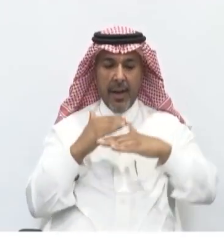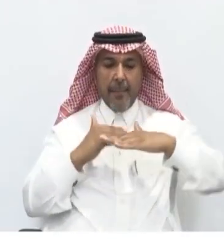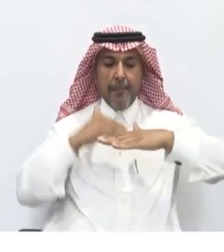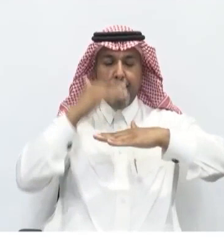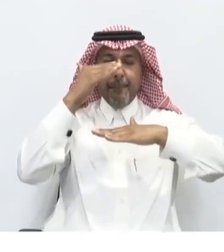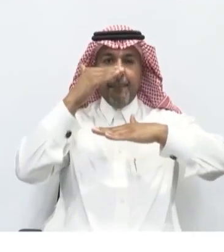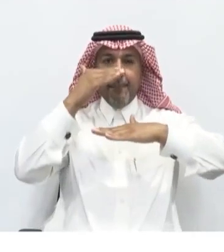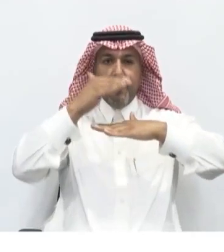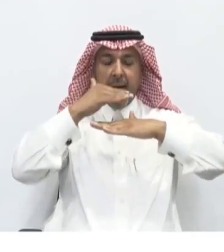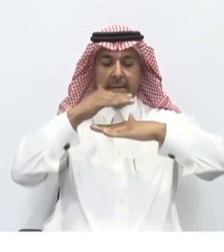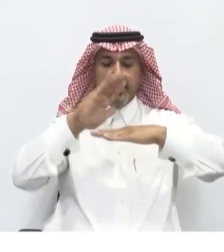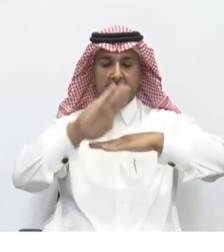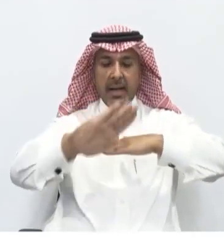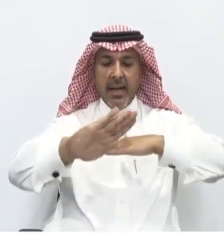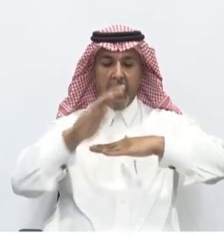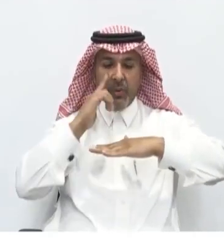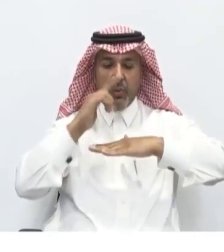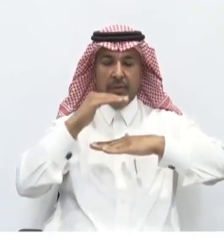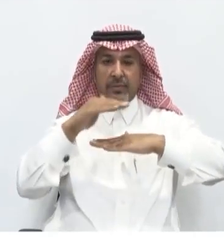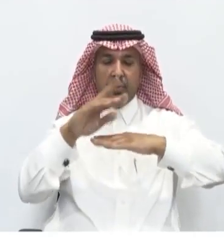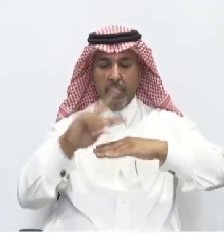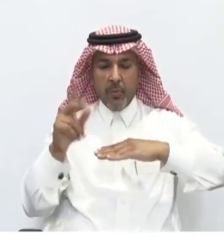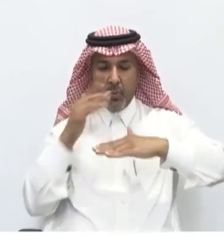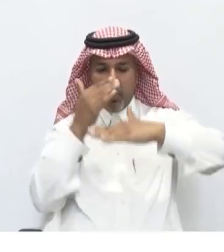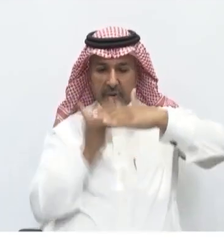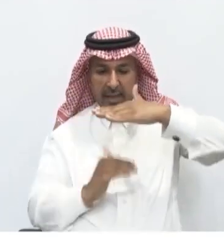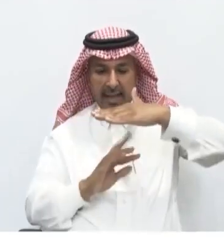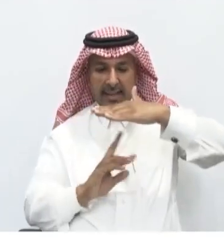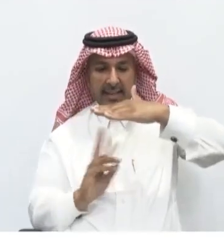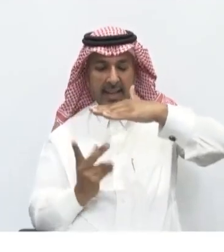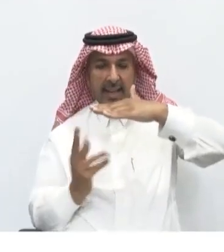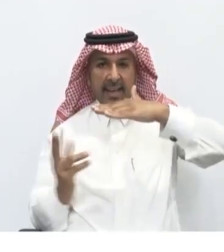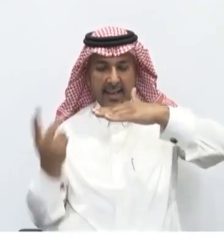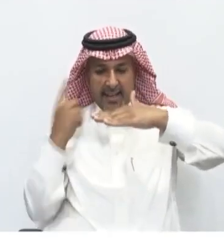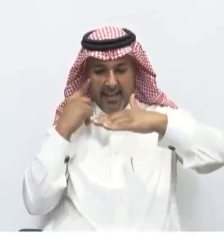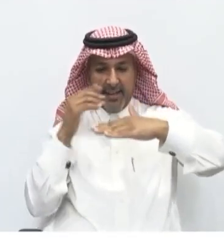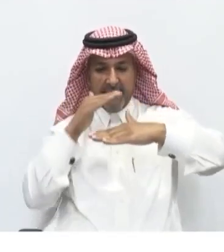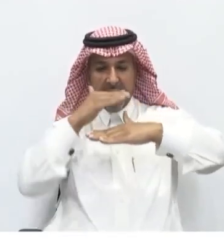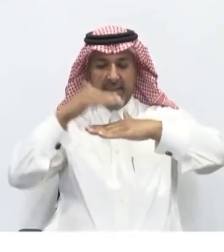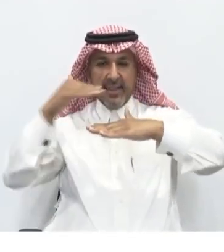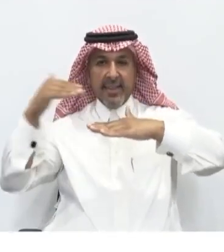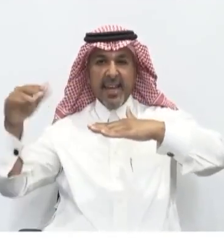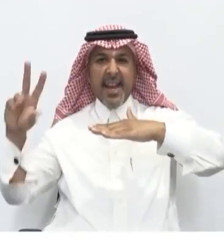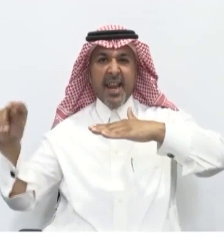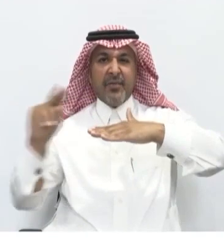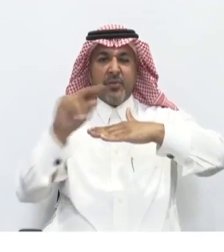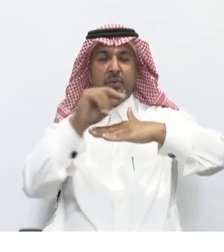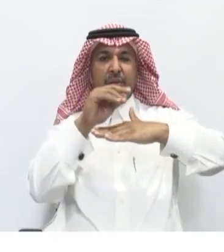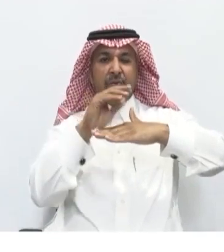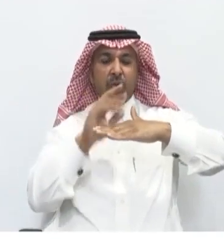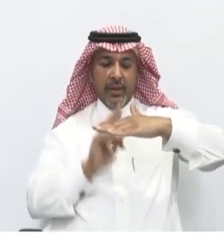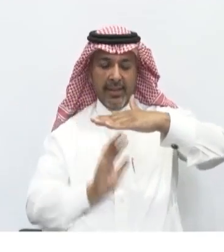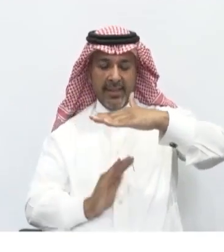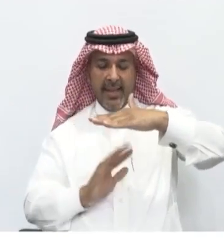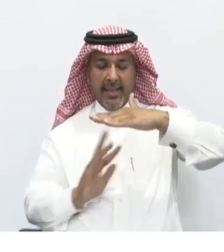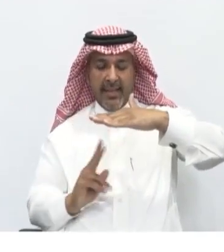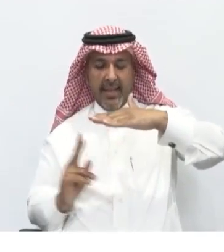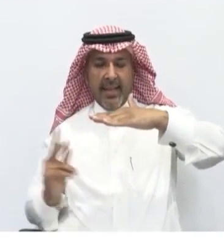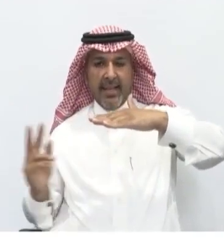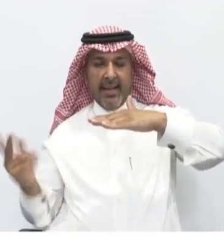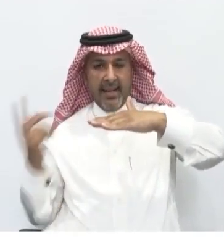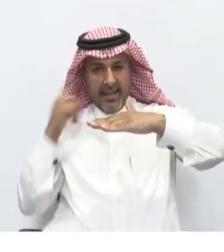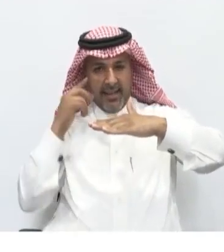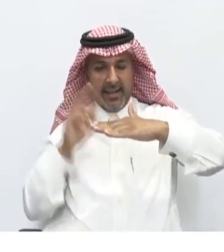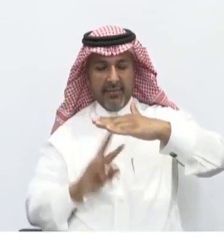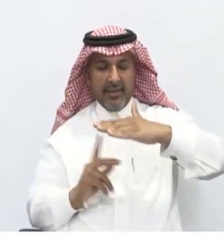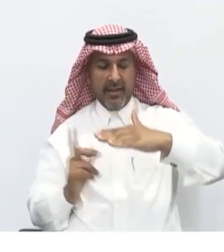اللي هو اكسيد الخارصين في البسط مثبت فيهم كلهم الان سيكون المقام هو